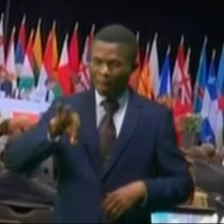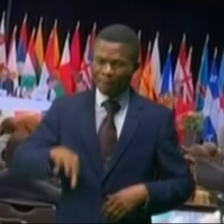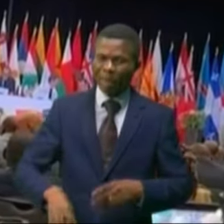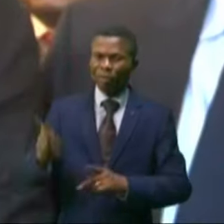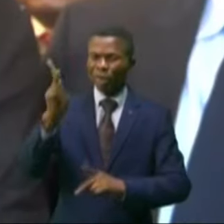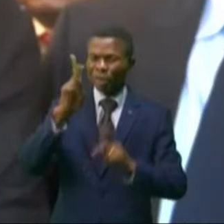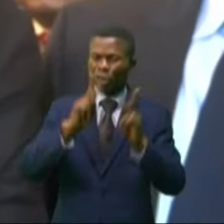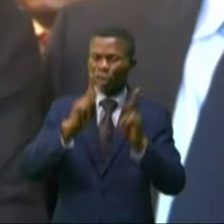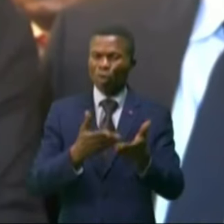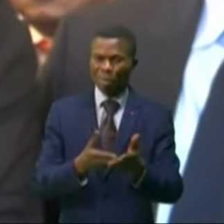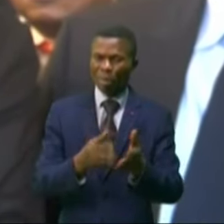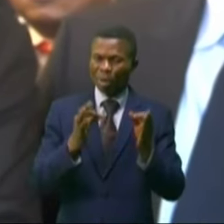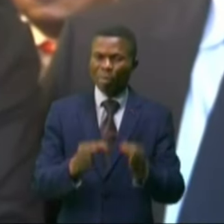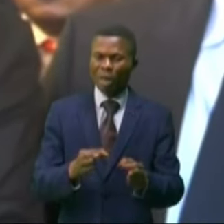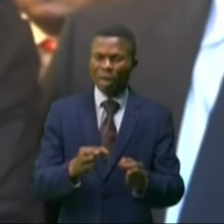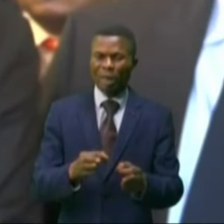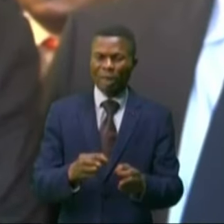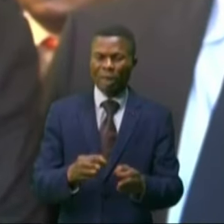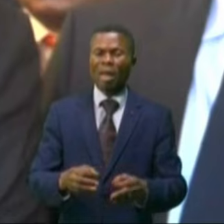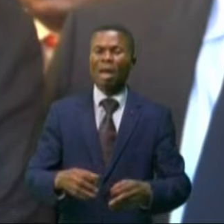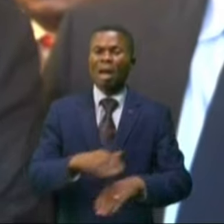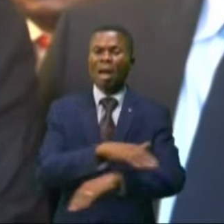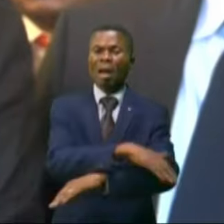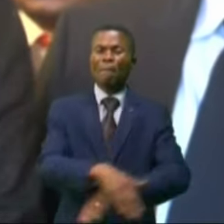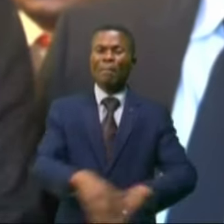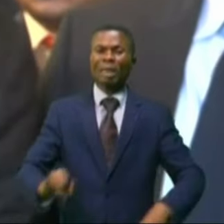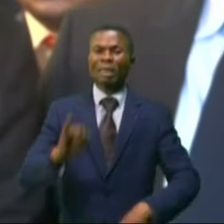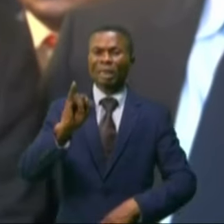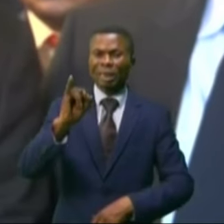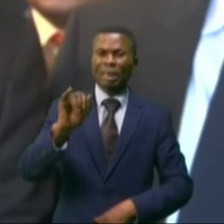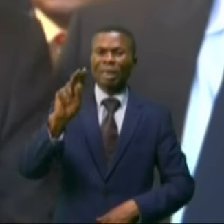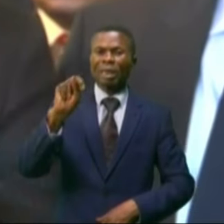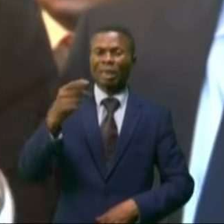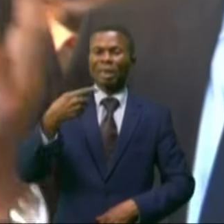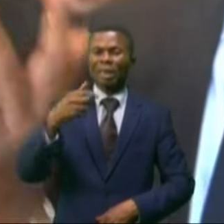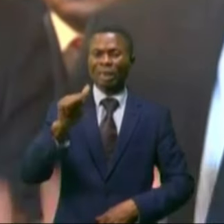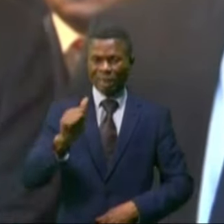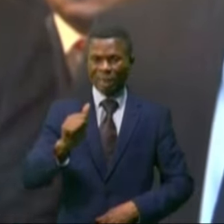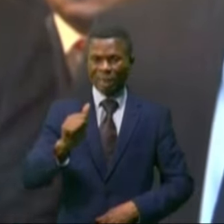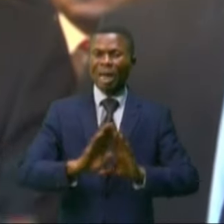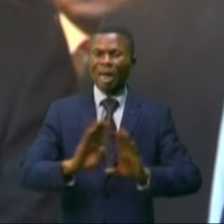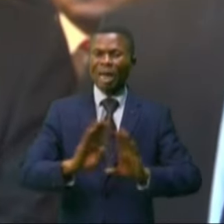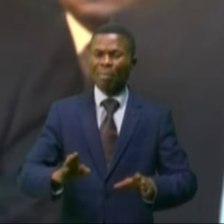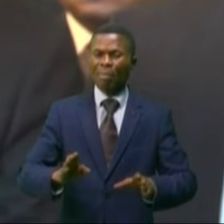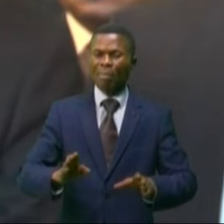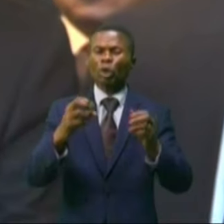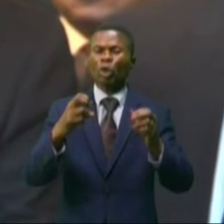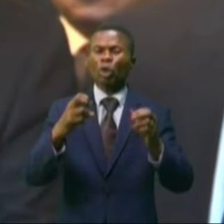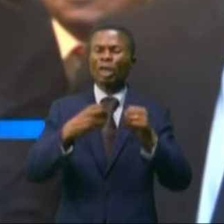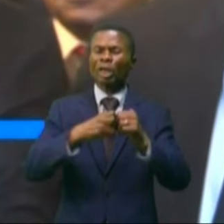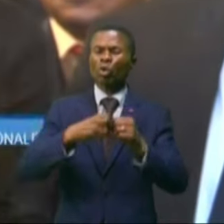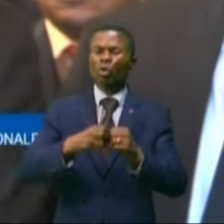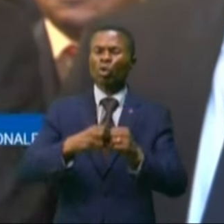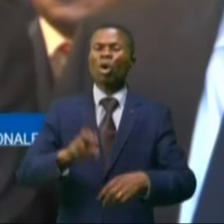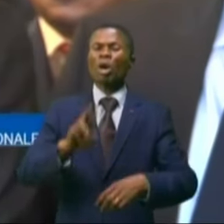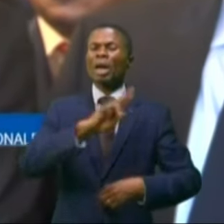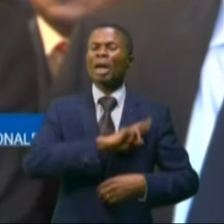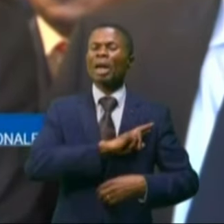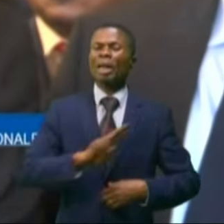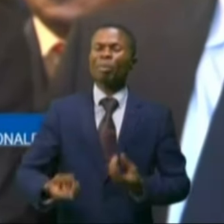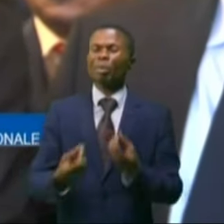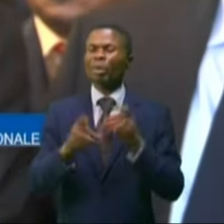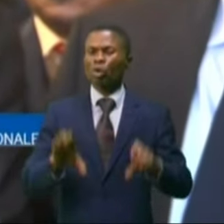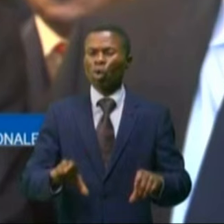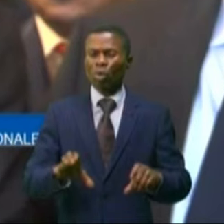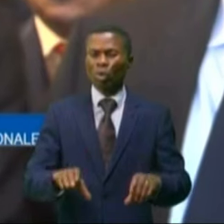000 MW Inga à lui seul, 43 000 MW, capable d'électrifier et d'industrialiser l'ensemble de l'Afrique,